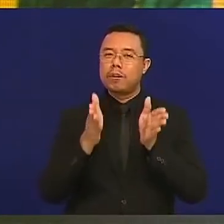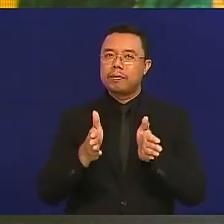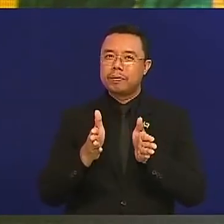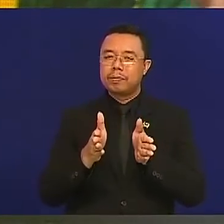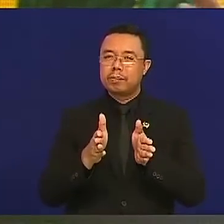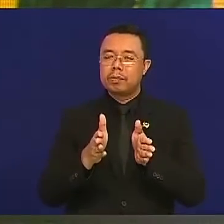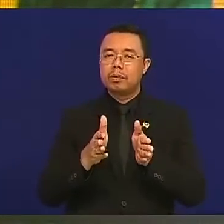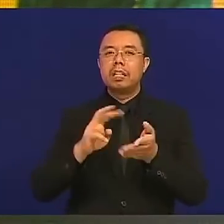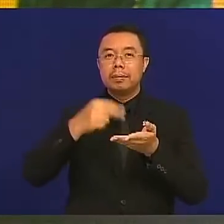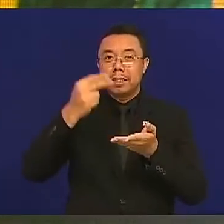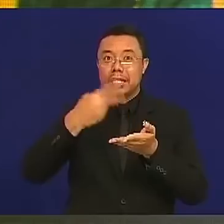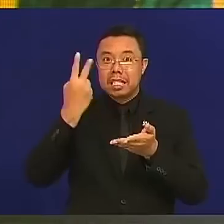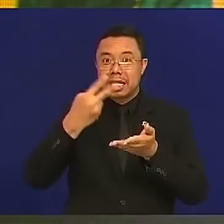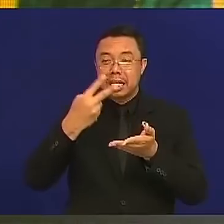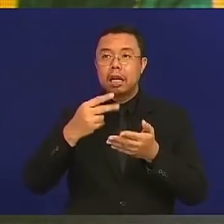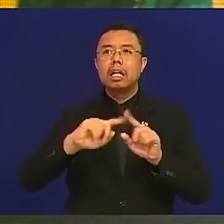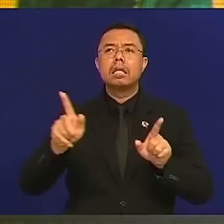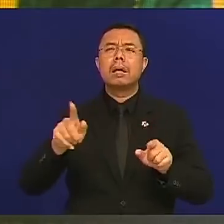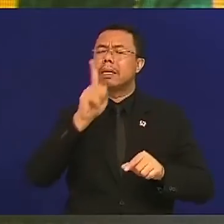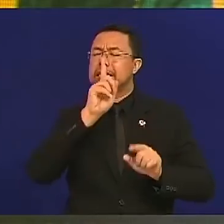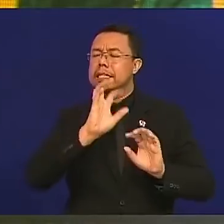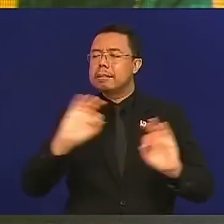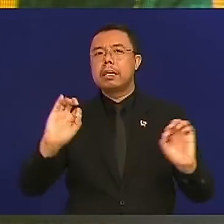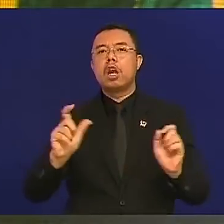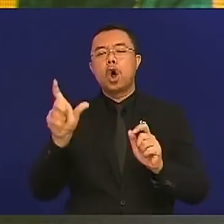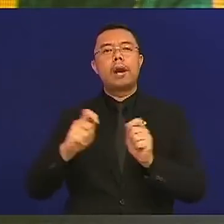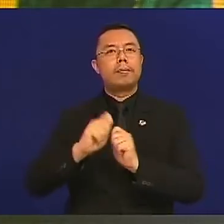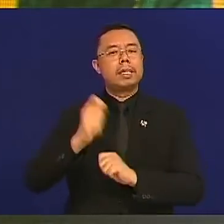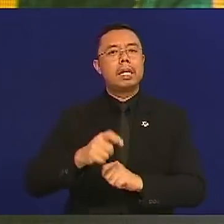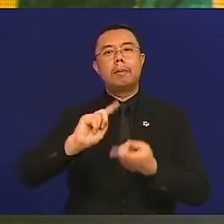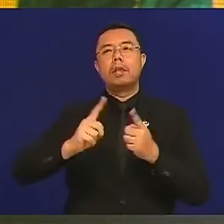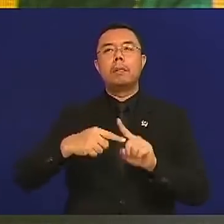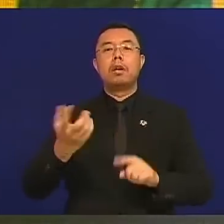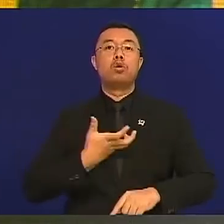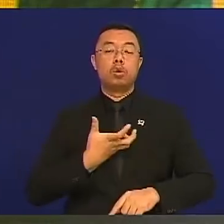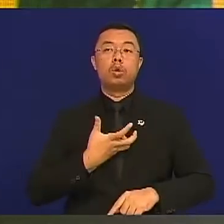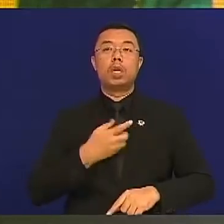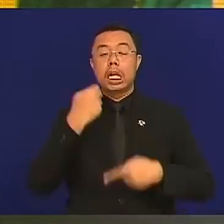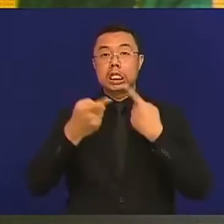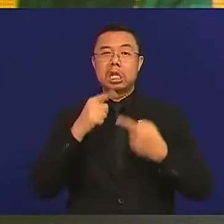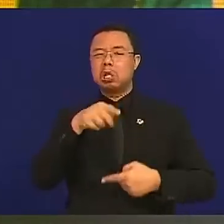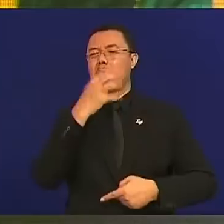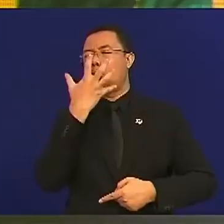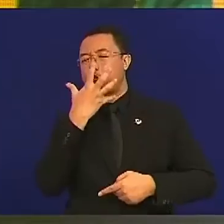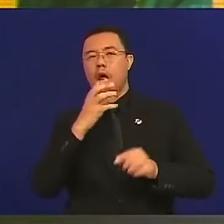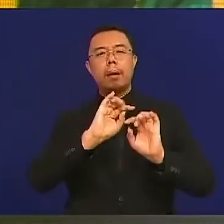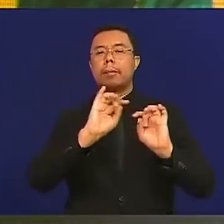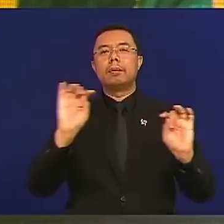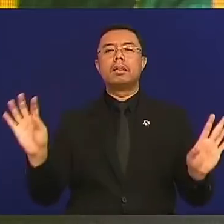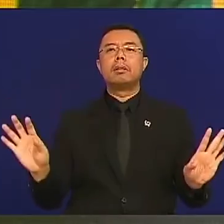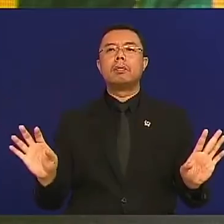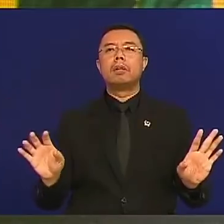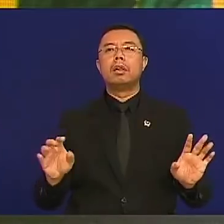satu konter mie, jualan mie, tapi sepi banget. Teman-temannya suka cerita itu jorok loh, ini